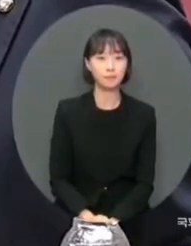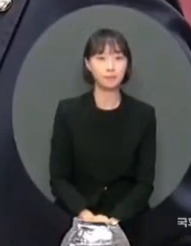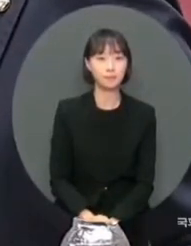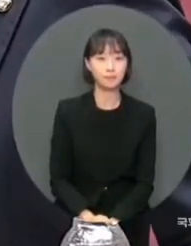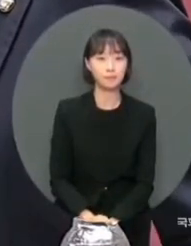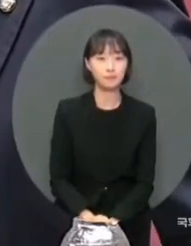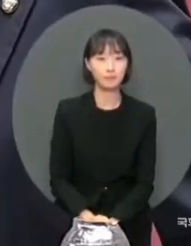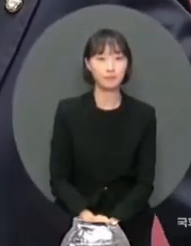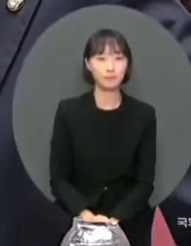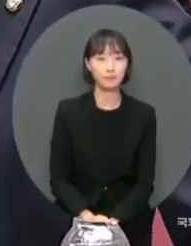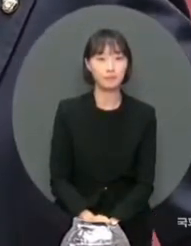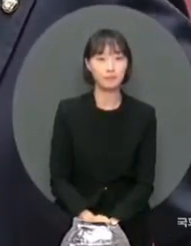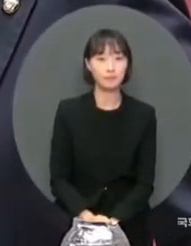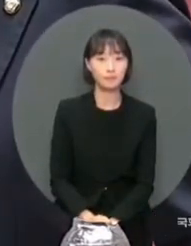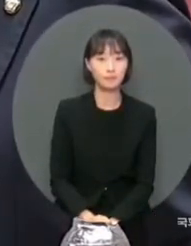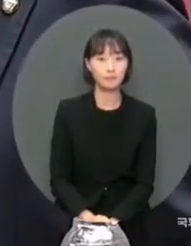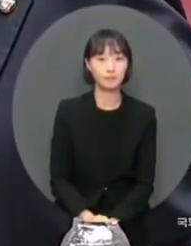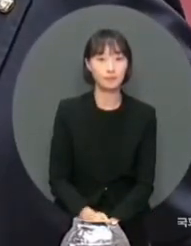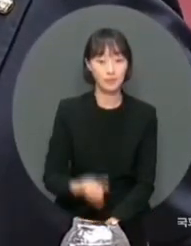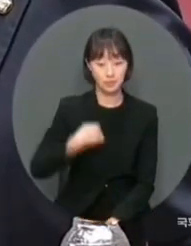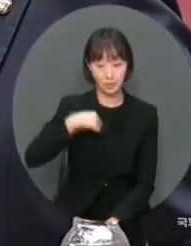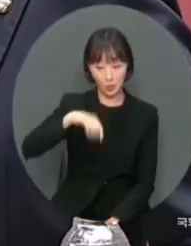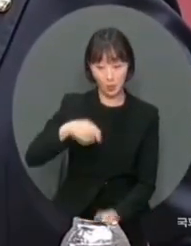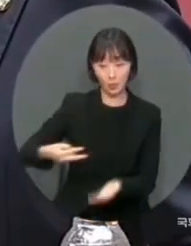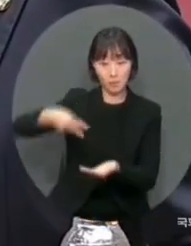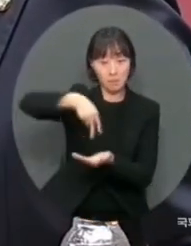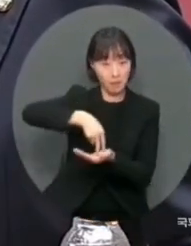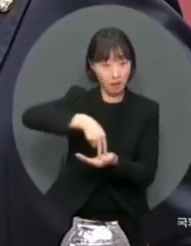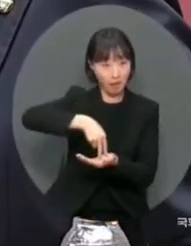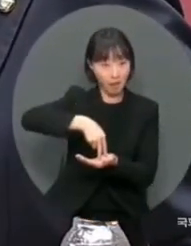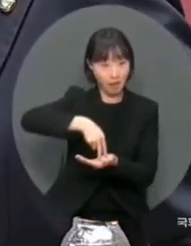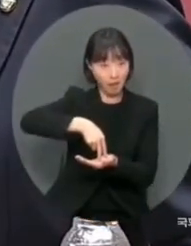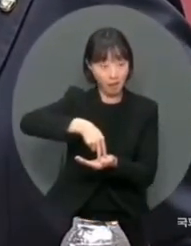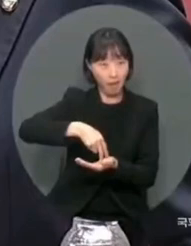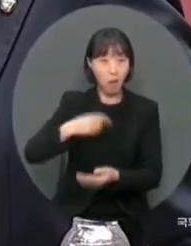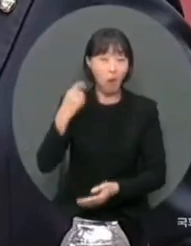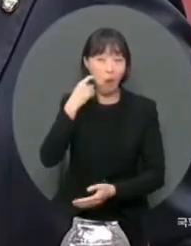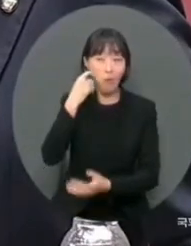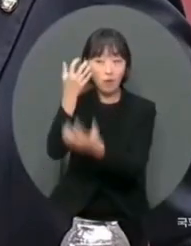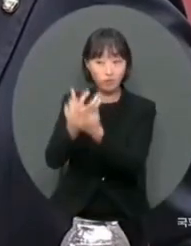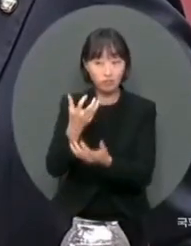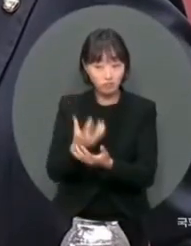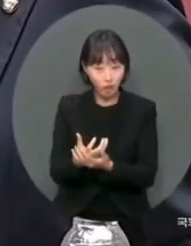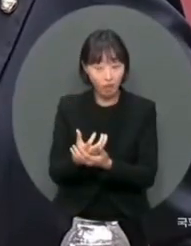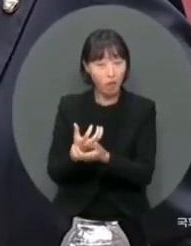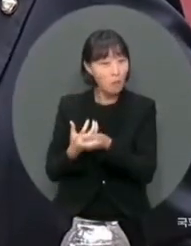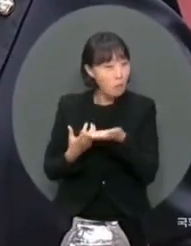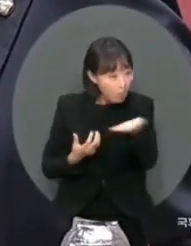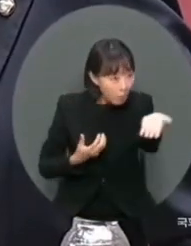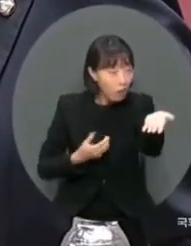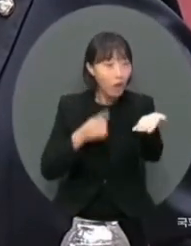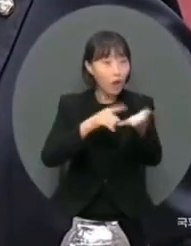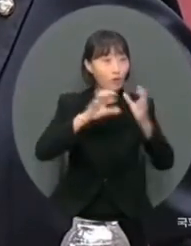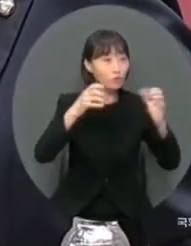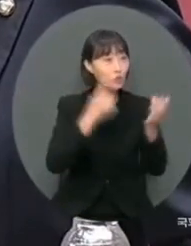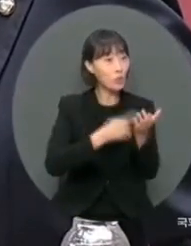그러면은 제가 여기서 허위 문건을 국무총리에게 보여주고 질문했다고 생각하시는